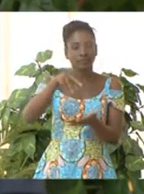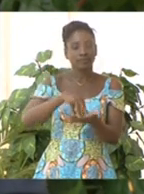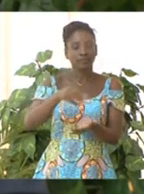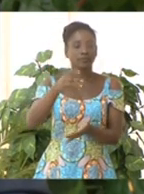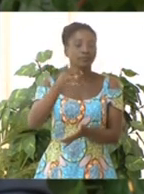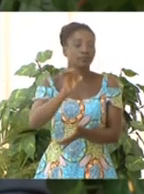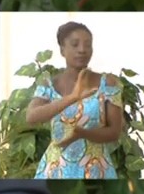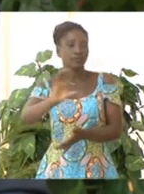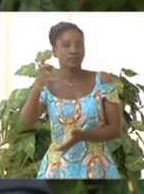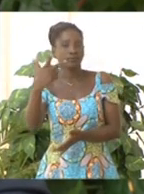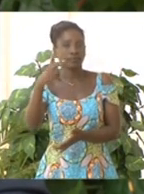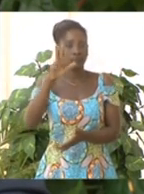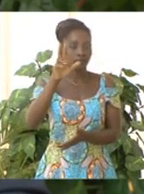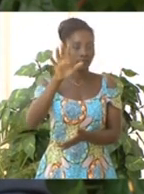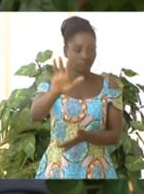2835, soit